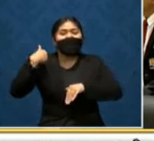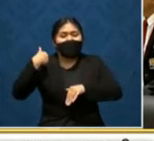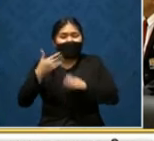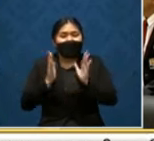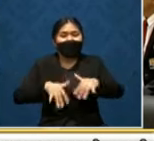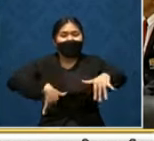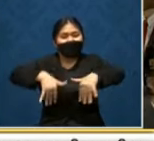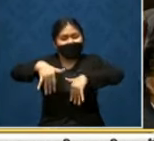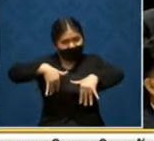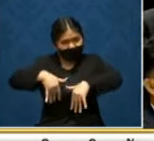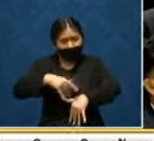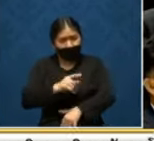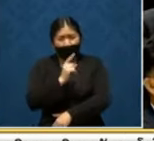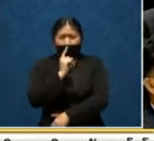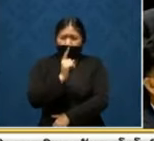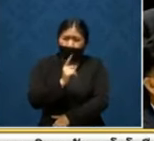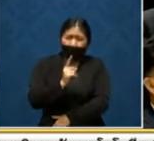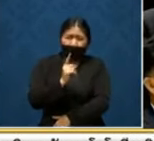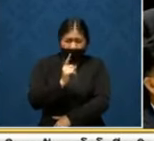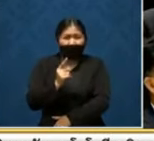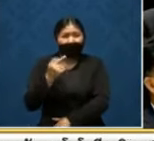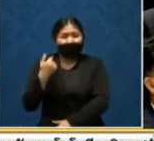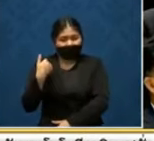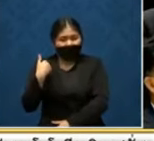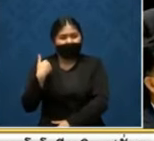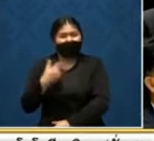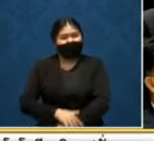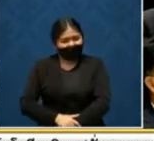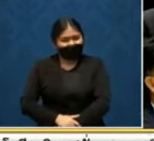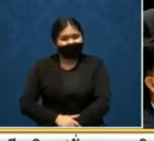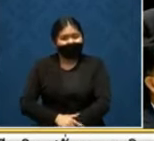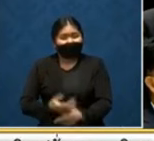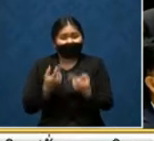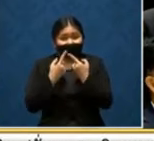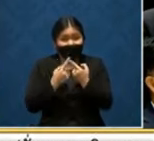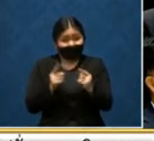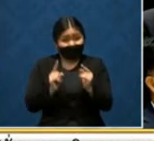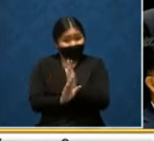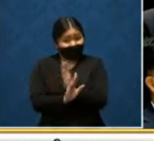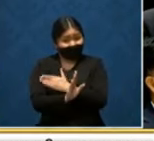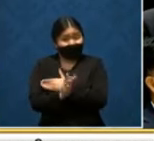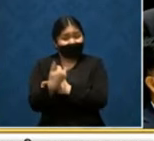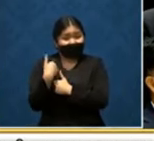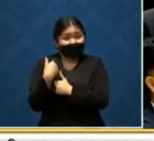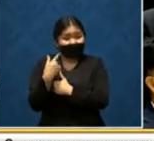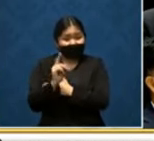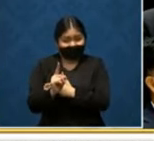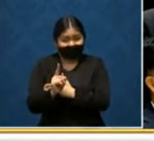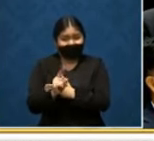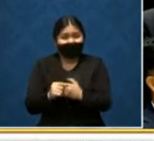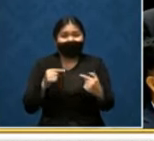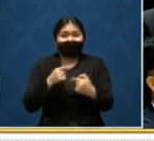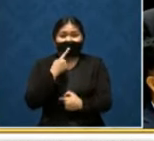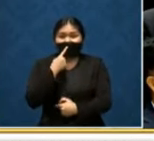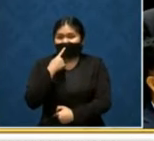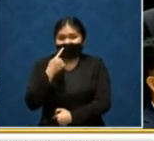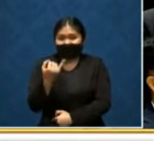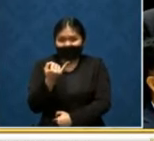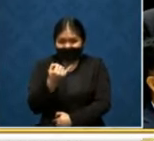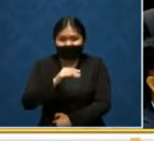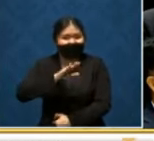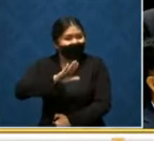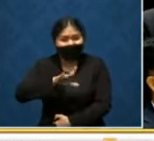ประชาชนได้วิพากษ์วิจารณ์กันอย่างมากแต่ก่อนจะไปถึงประเด็นนั้นไอ้เรื่องปากไม่ดีเนี่ยห้ามกันไม่ได้